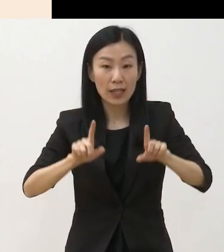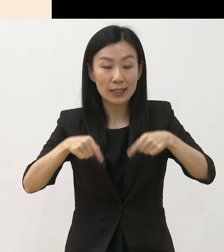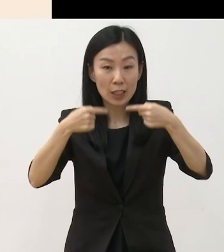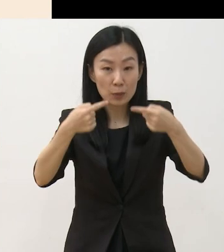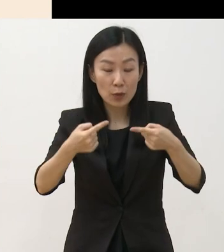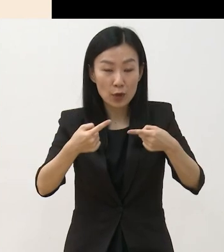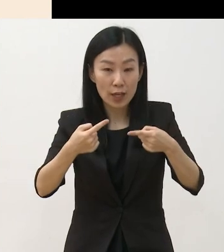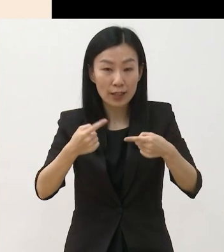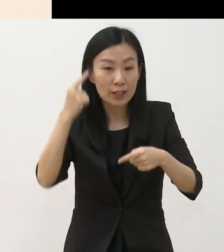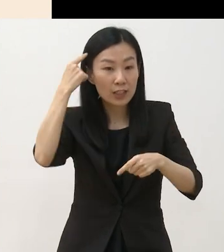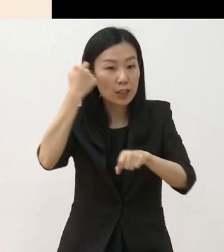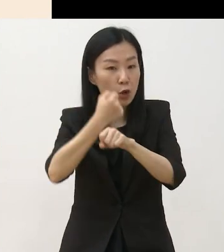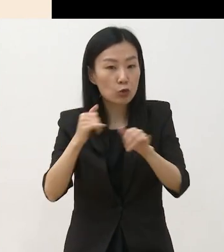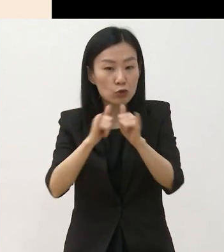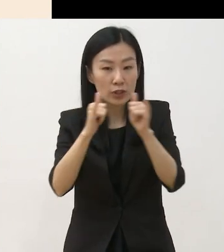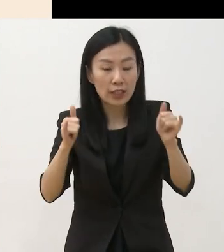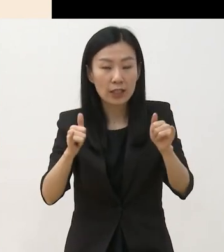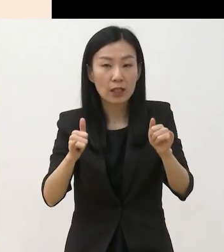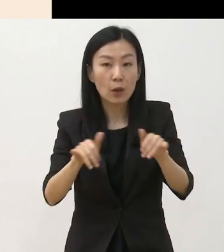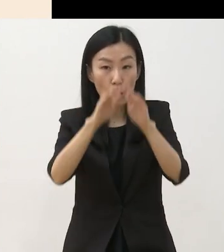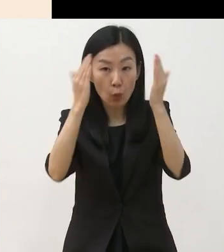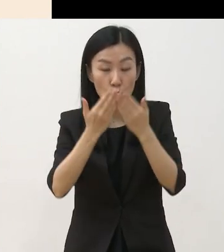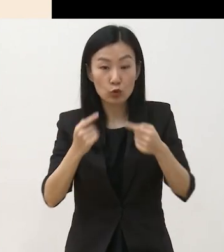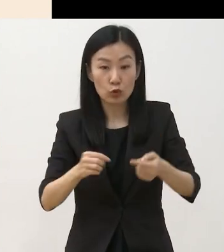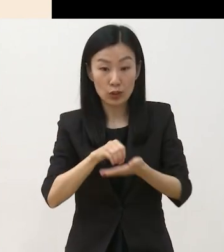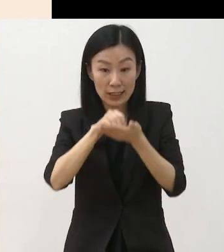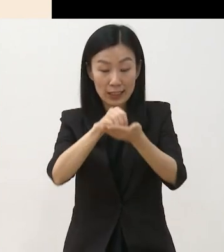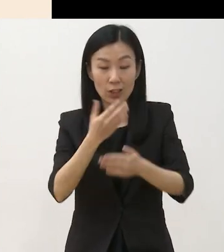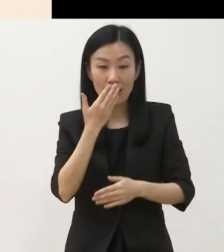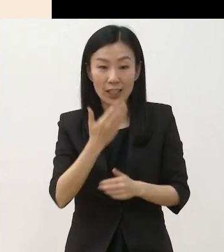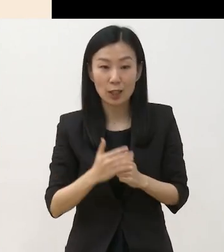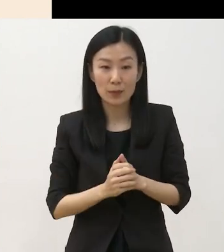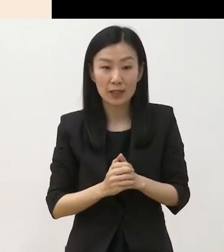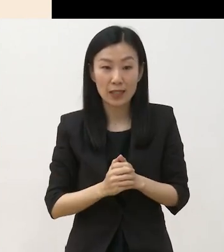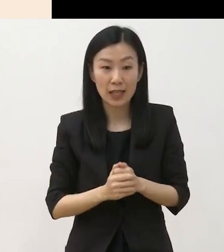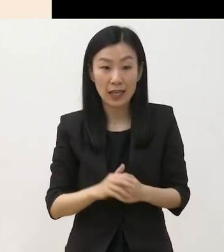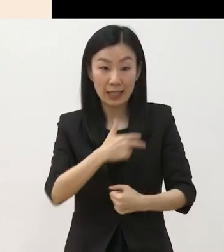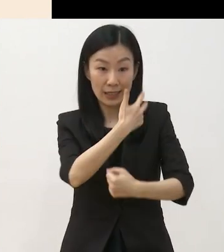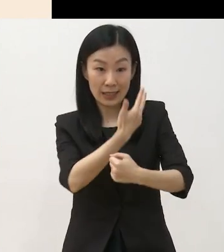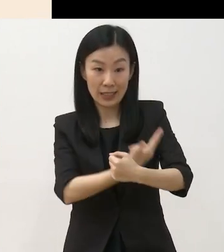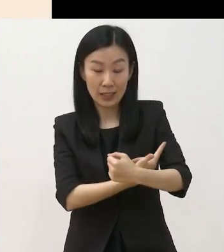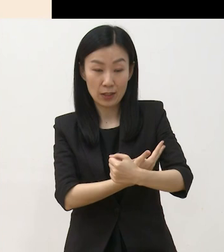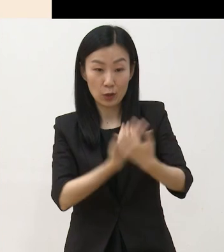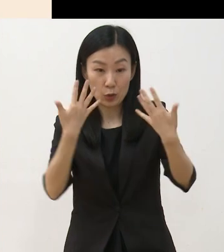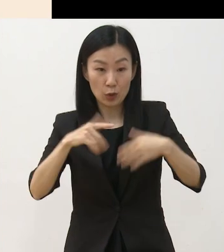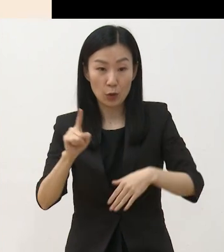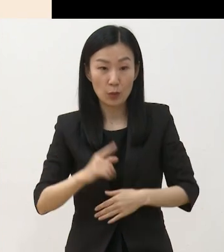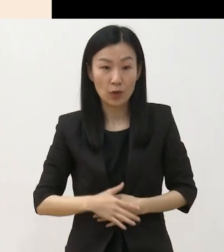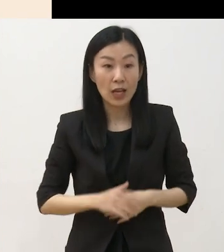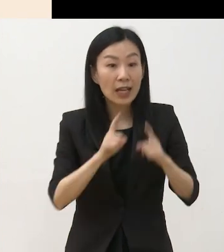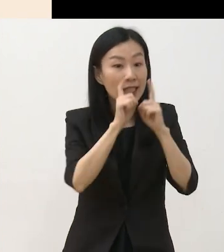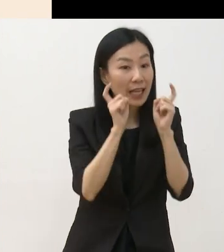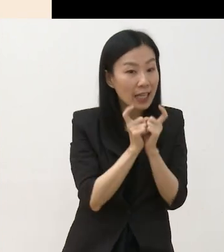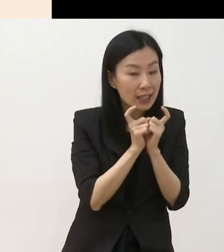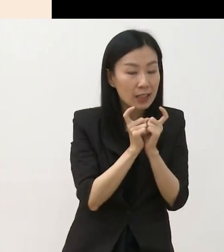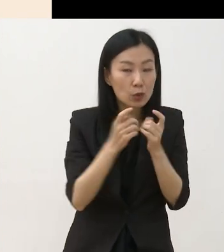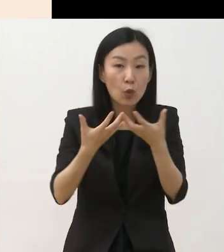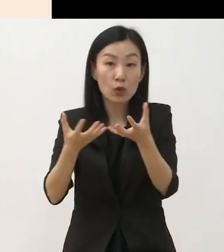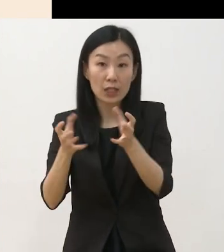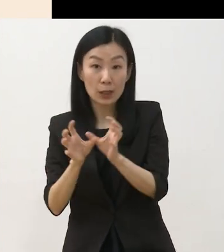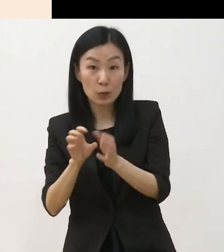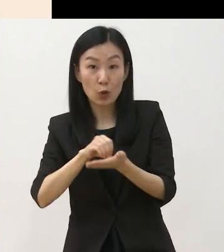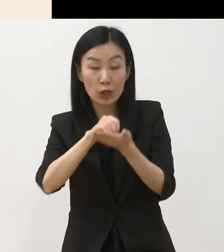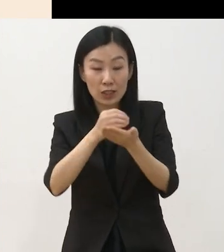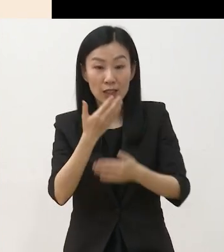같이 지원 신청하실 수가 있습니다. 자격 요건은 개인 또는 팀으로 신청이 가능하시고요.